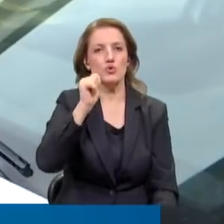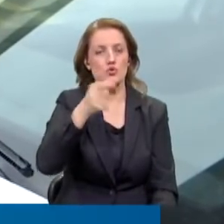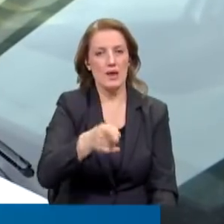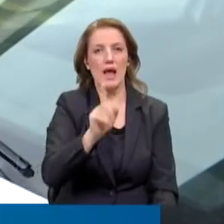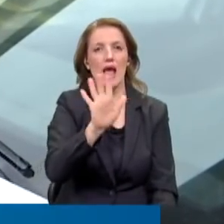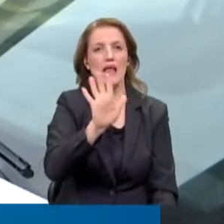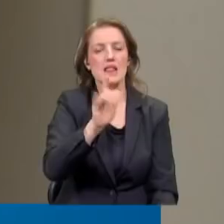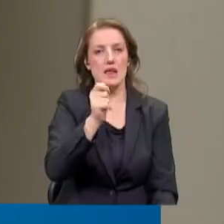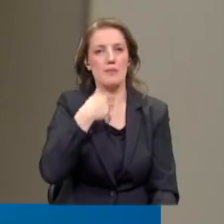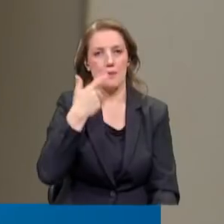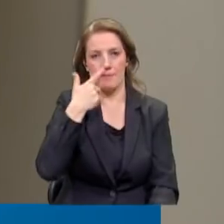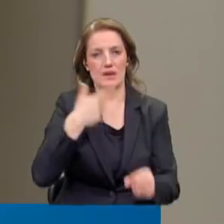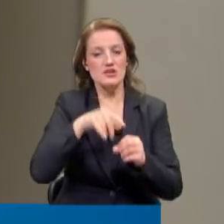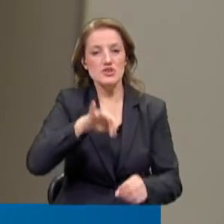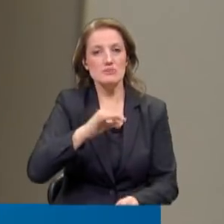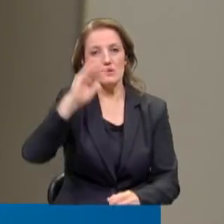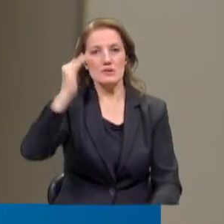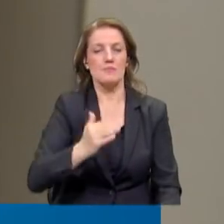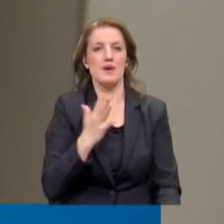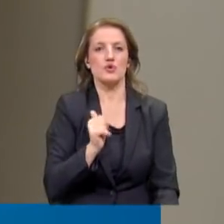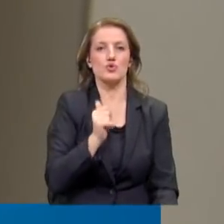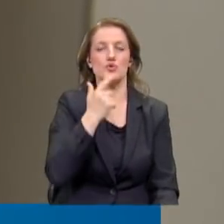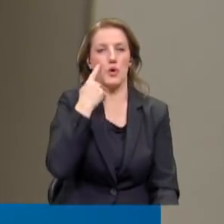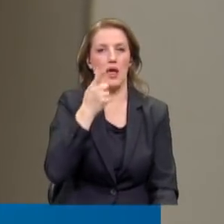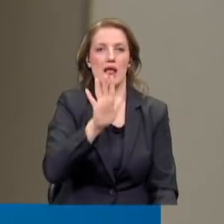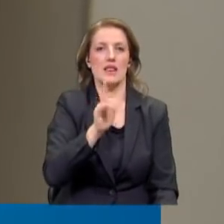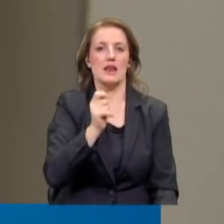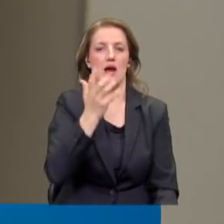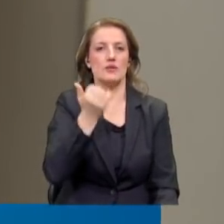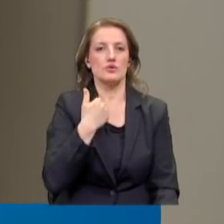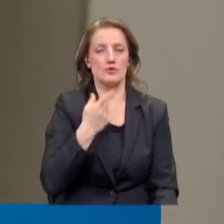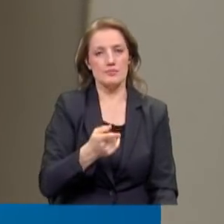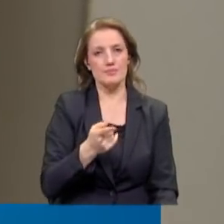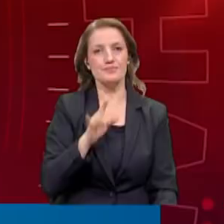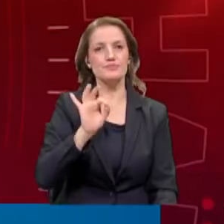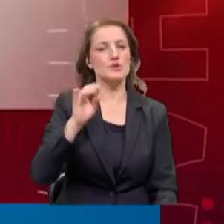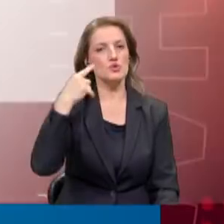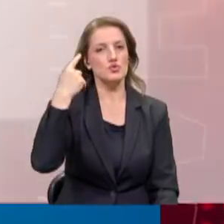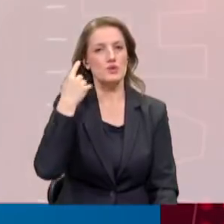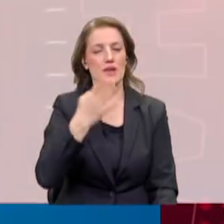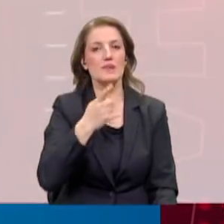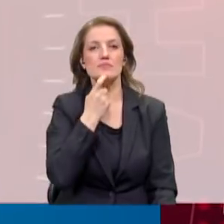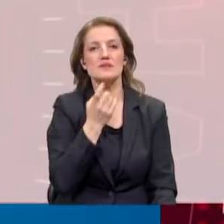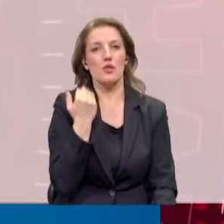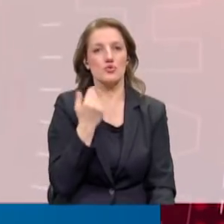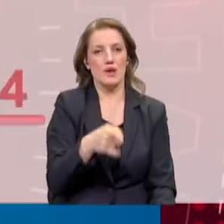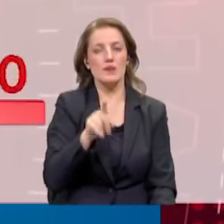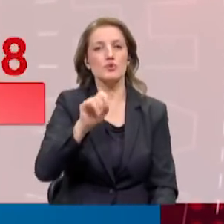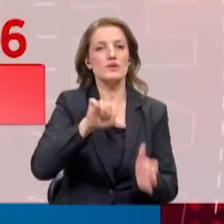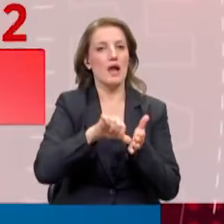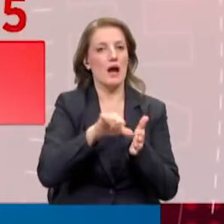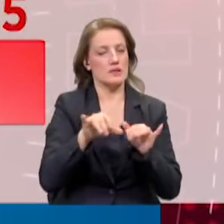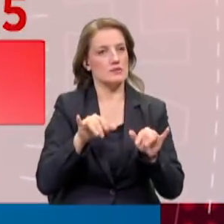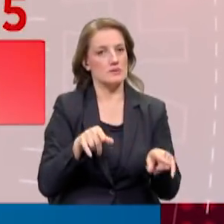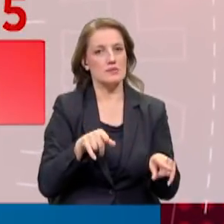5 günde 50 lira alıyor. Ben sadece 50 liralık yakıt alıyorum diyen bir sürücüyü düşünelim. Geçen sene bu